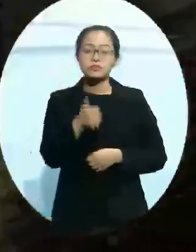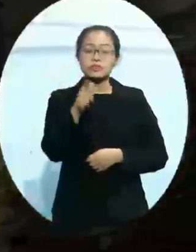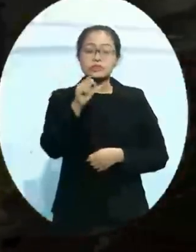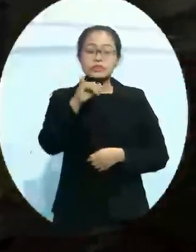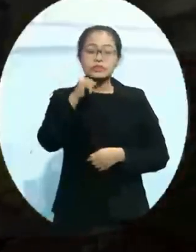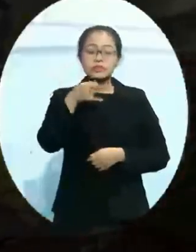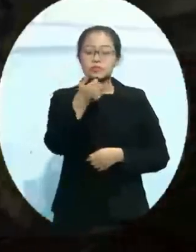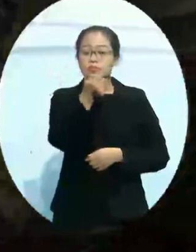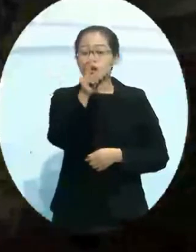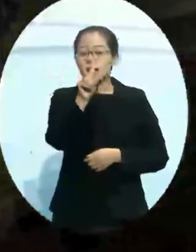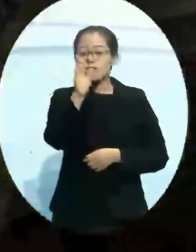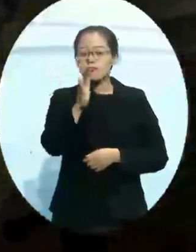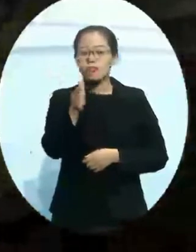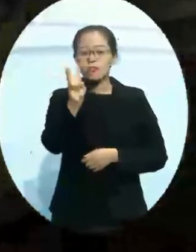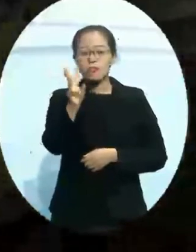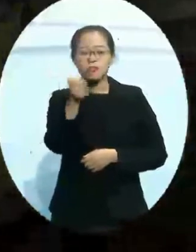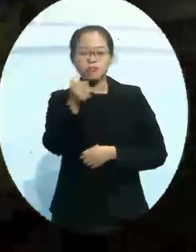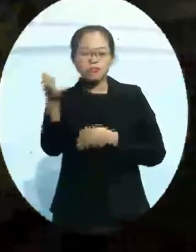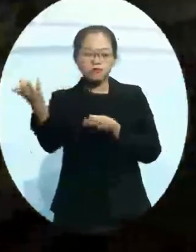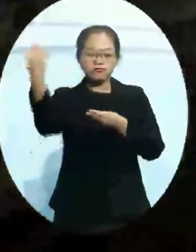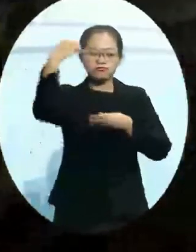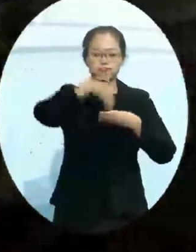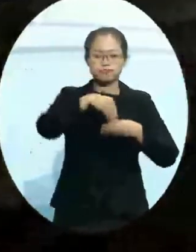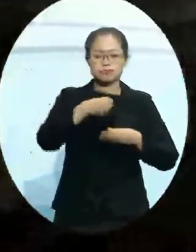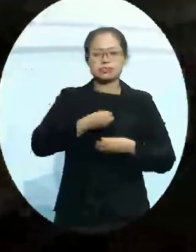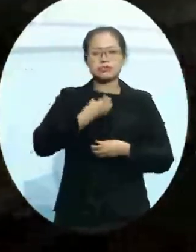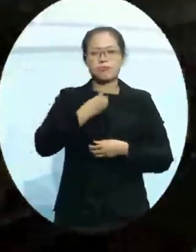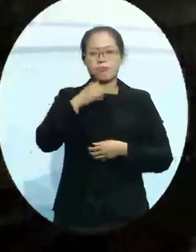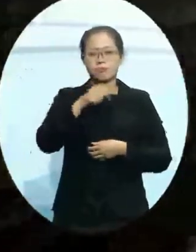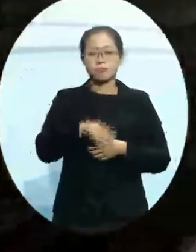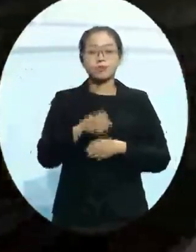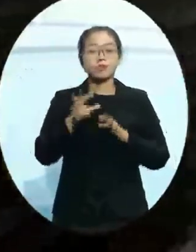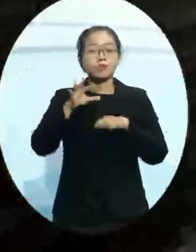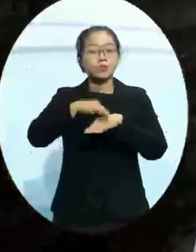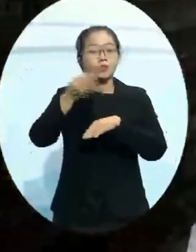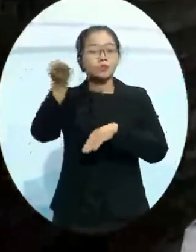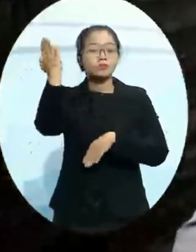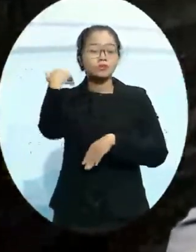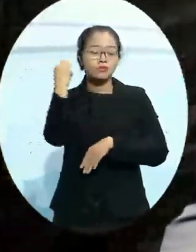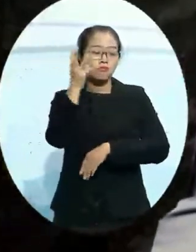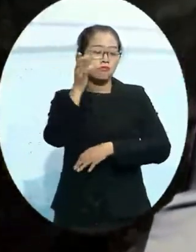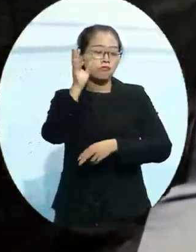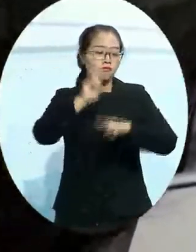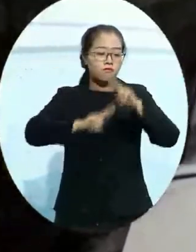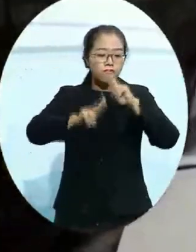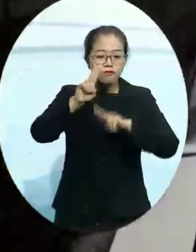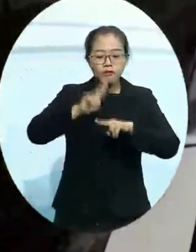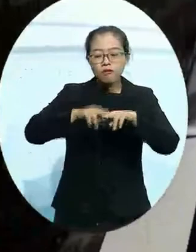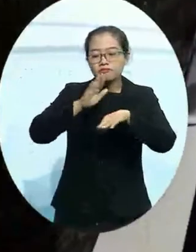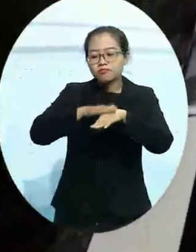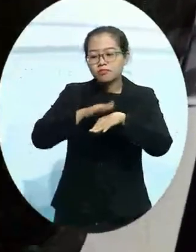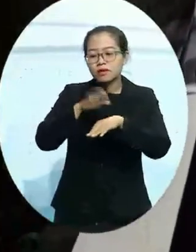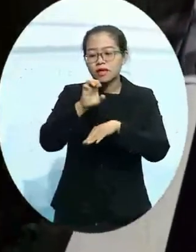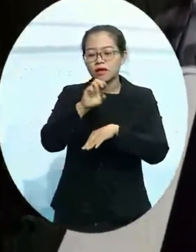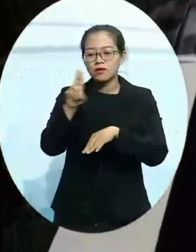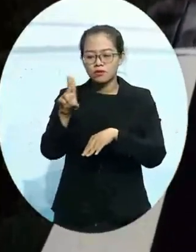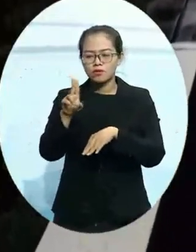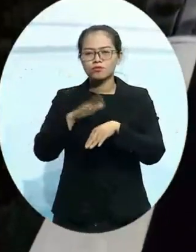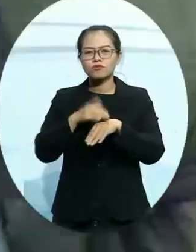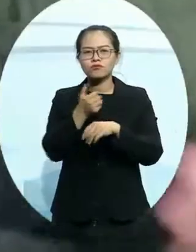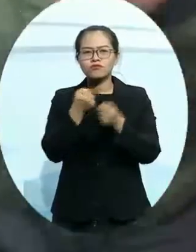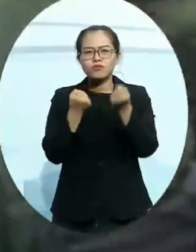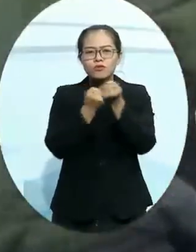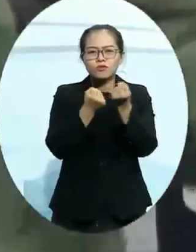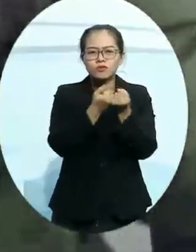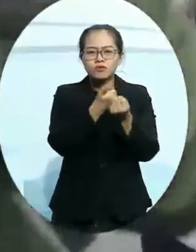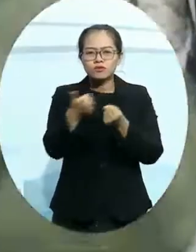cư này. Tuần trước, Pháp đã hối thúc EU hiện thực hóa một hiệp ước về người tị nạn, vốn đình trệ lâu nay. Trong đó, đề cập